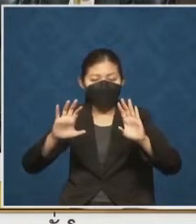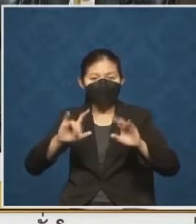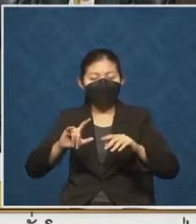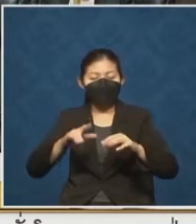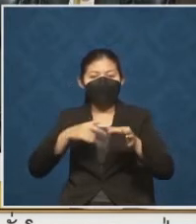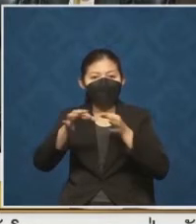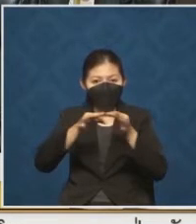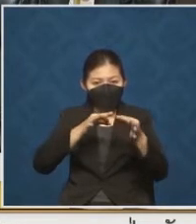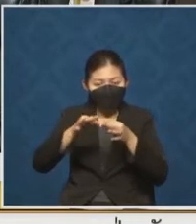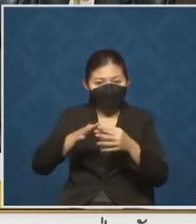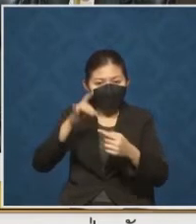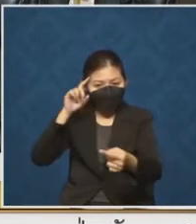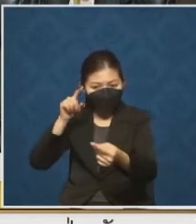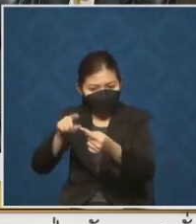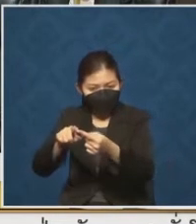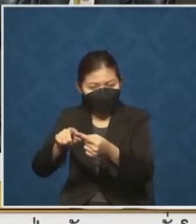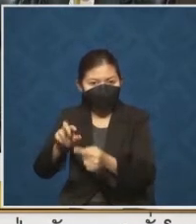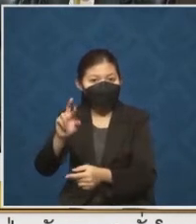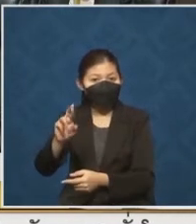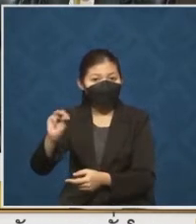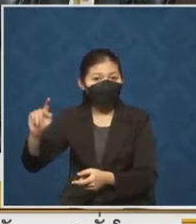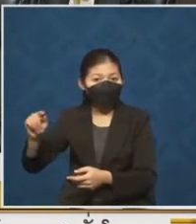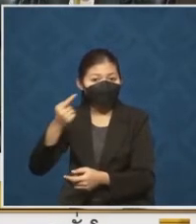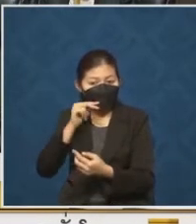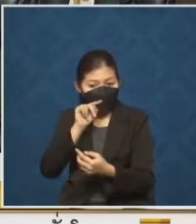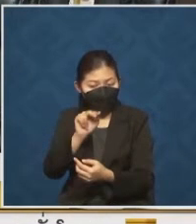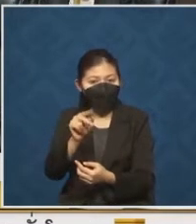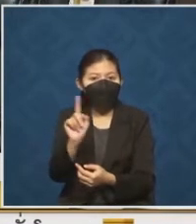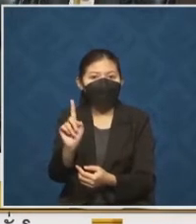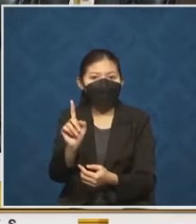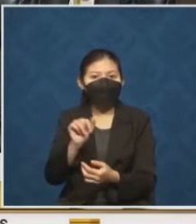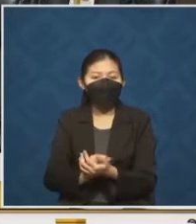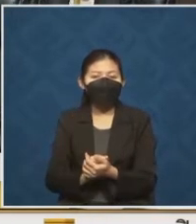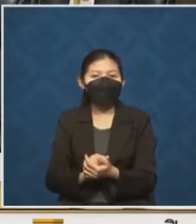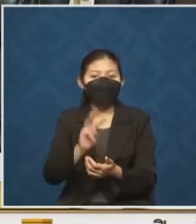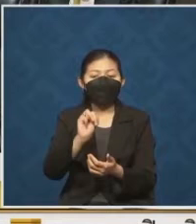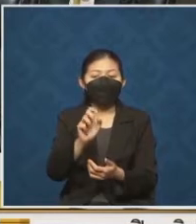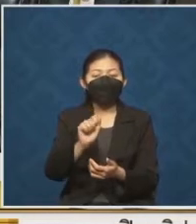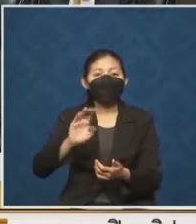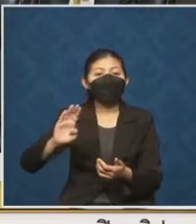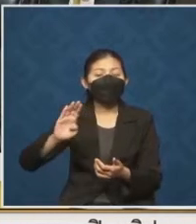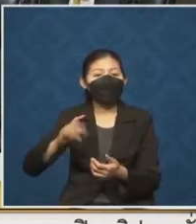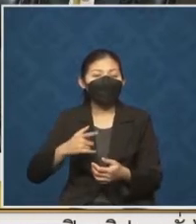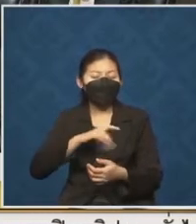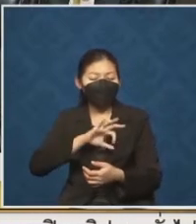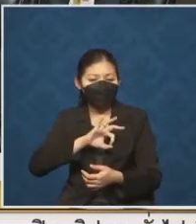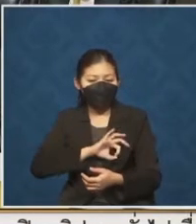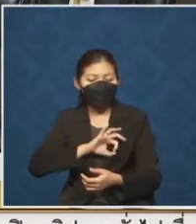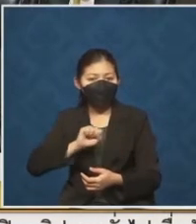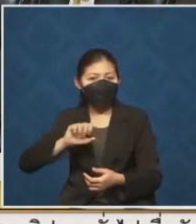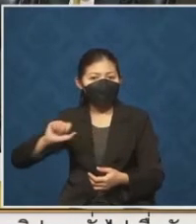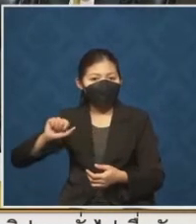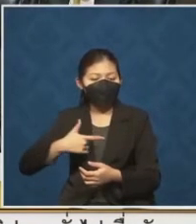ครับก็จะนำเรียนท่านประธานธรรมดานี่ก็รอบครับในสิ่งที่ผมจะขออนุญาตเปิด